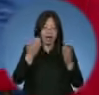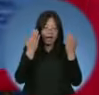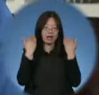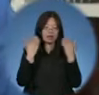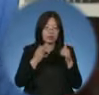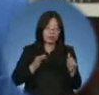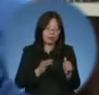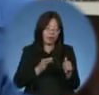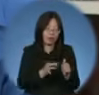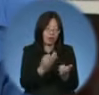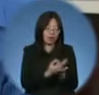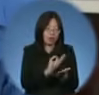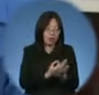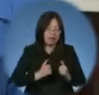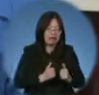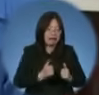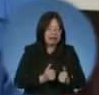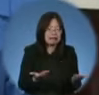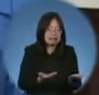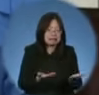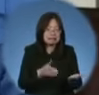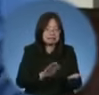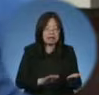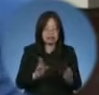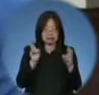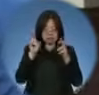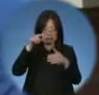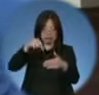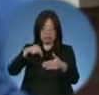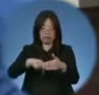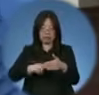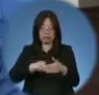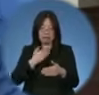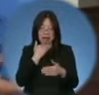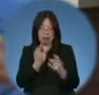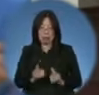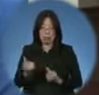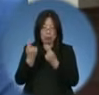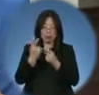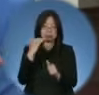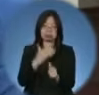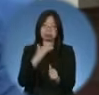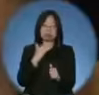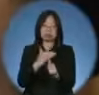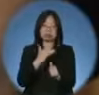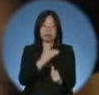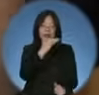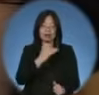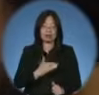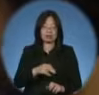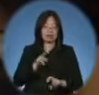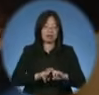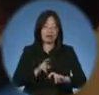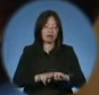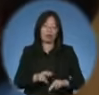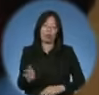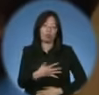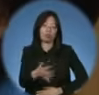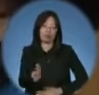대느라고 그랬는데. 직장에서는 뭐 나이 들고 뭐 하다고 너 나가라. 어디 쓸 데가